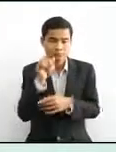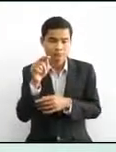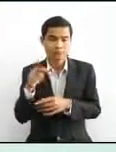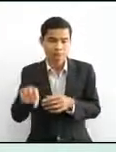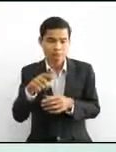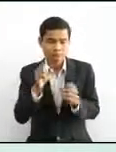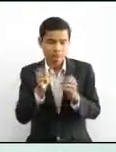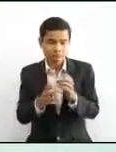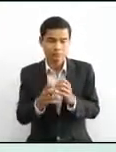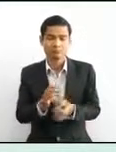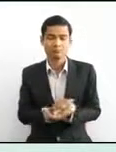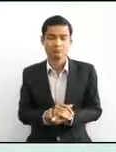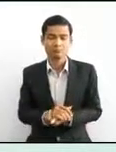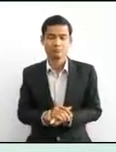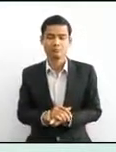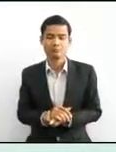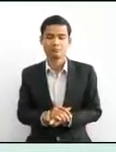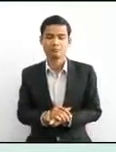đàm